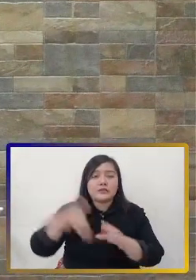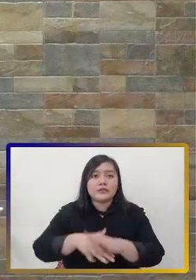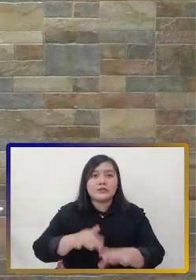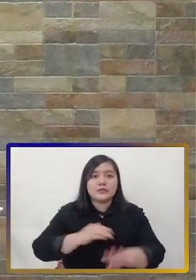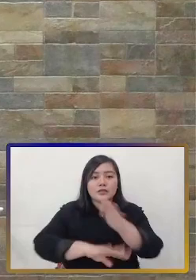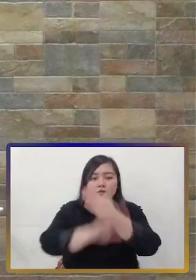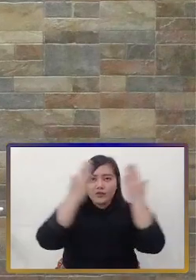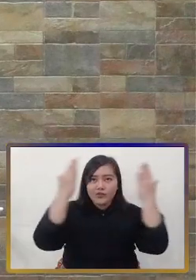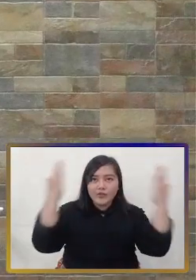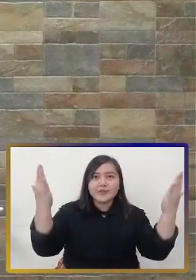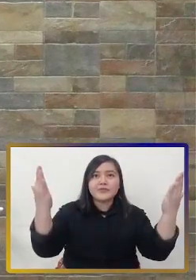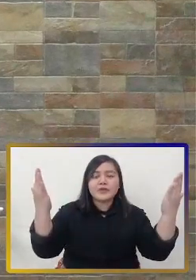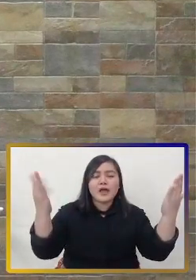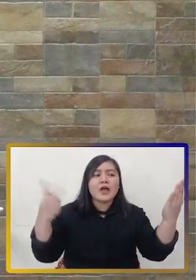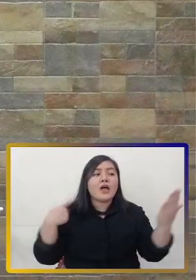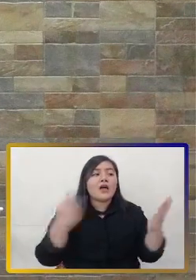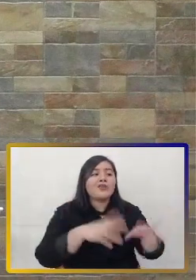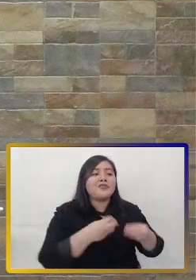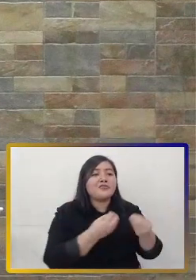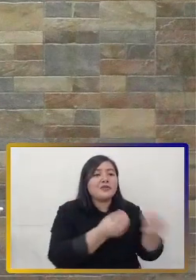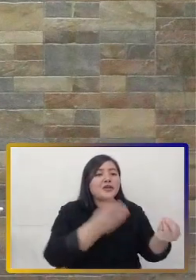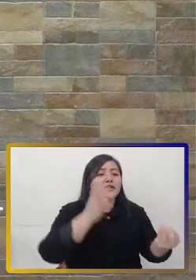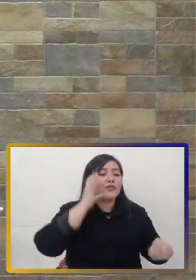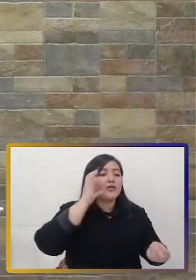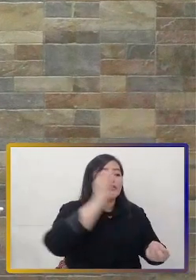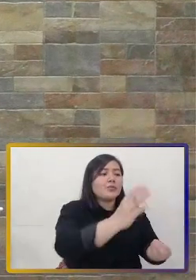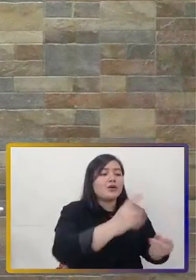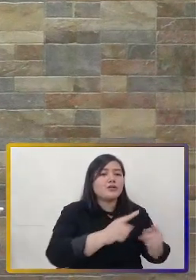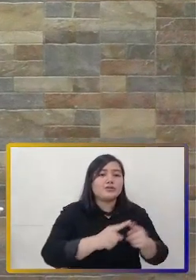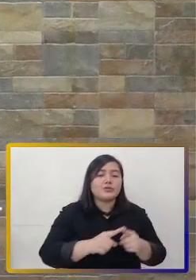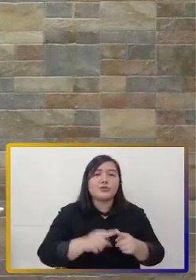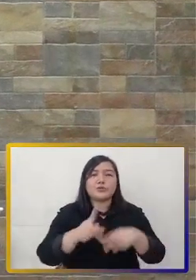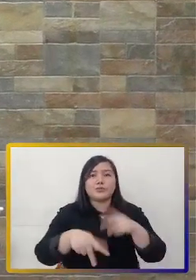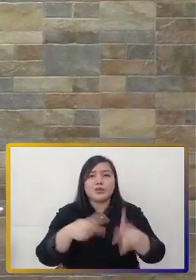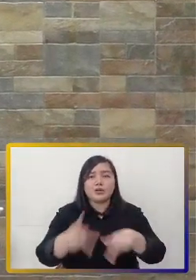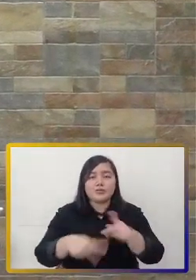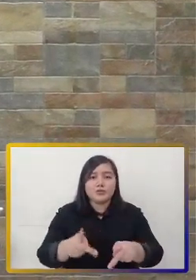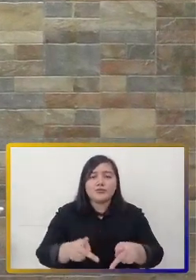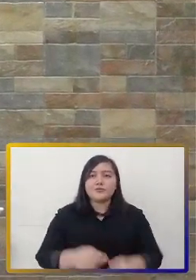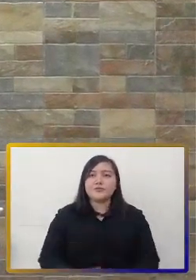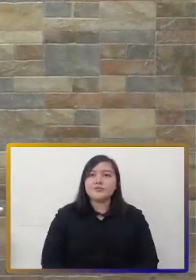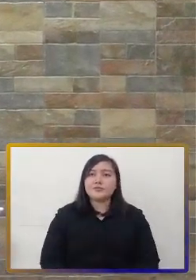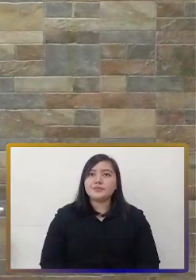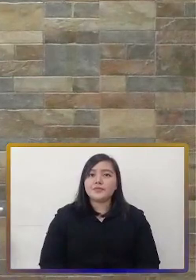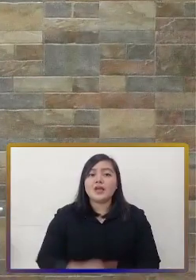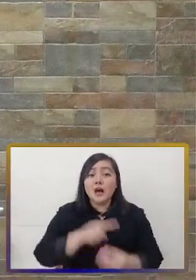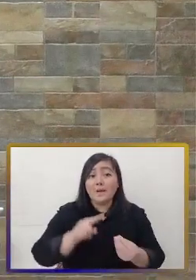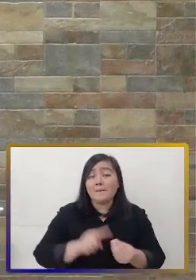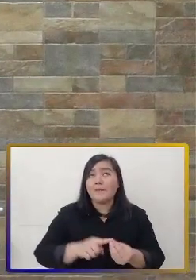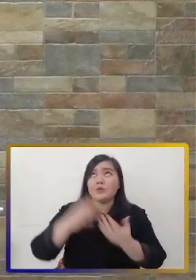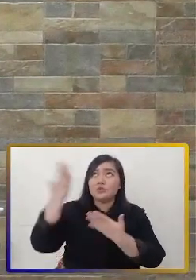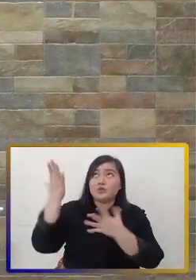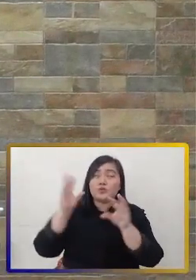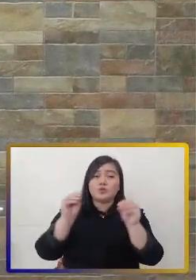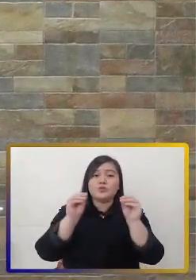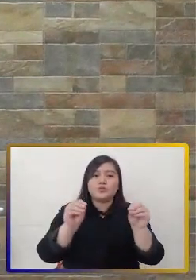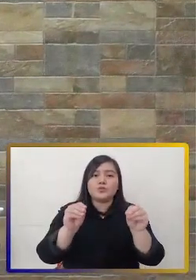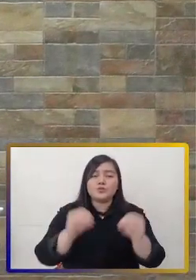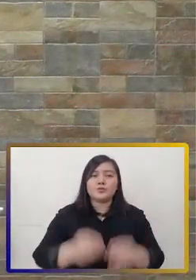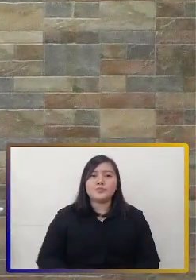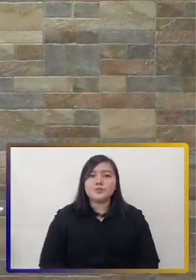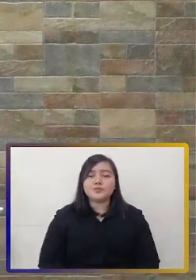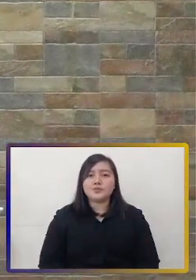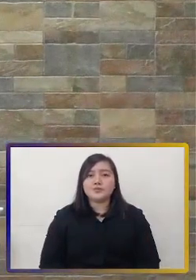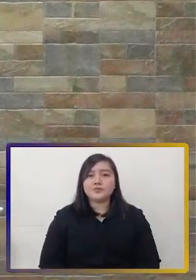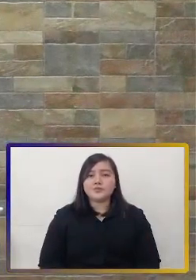pinag-iwanan. Ito na po yung mga dapat po nating makita na as far as the history is concerned, biblical